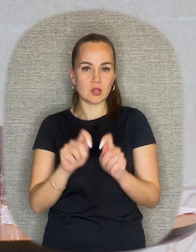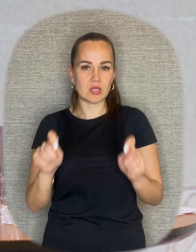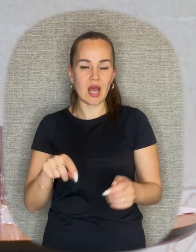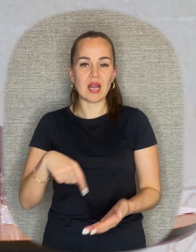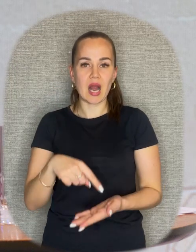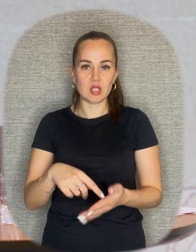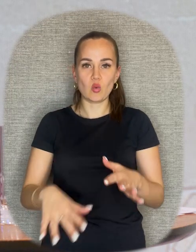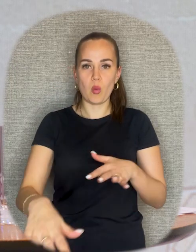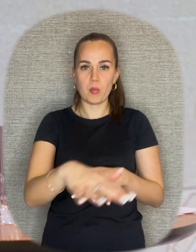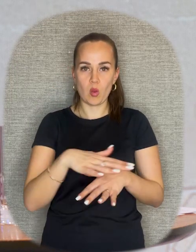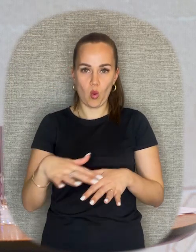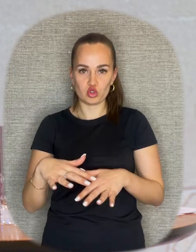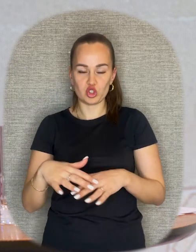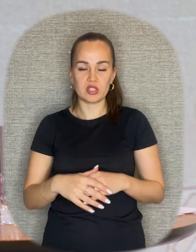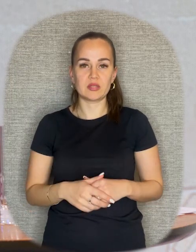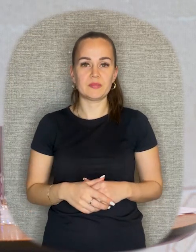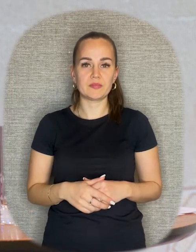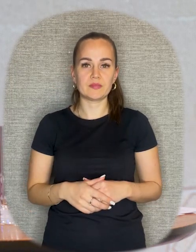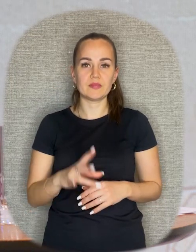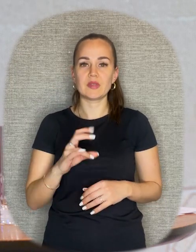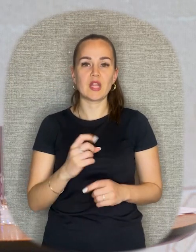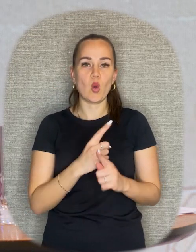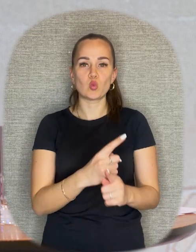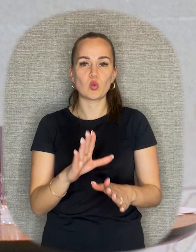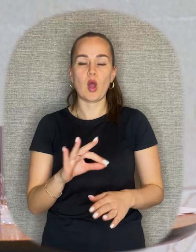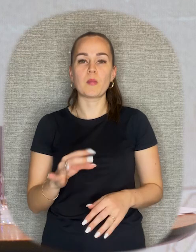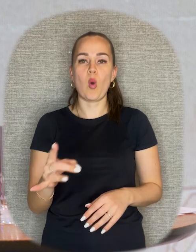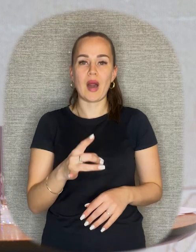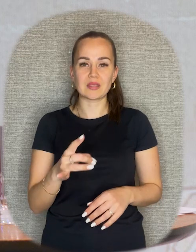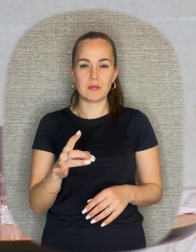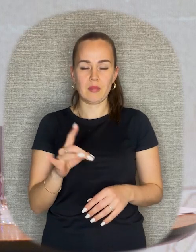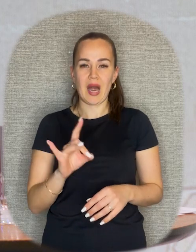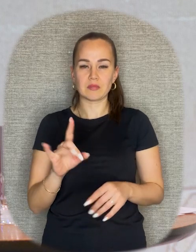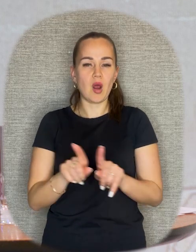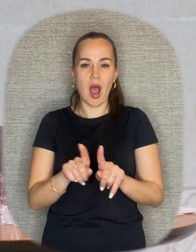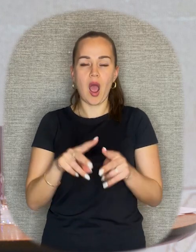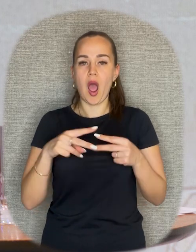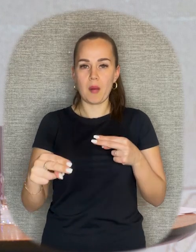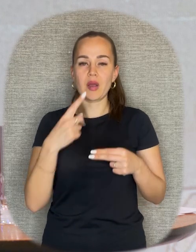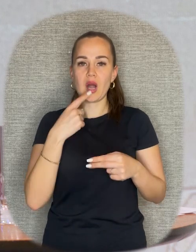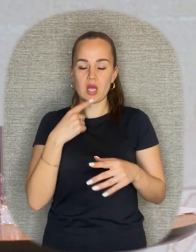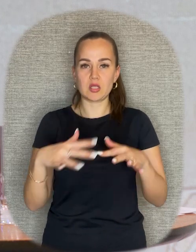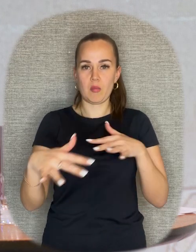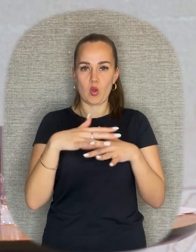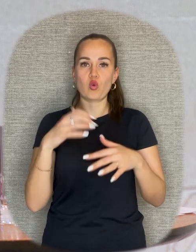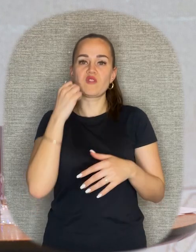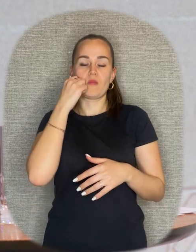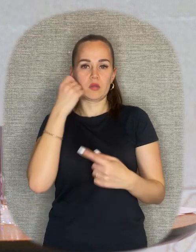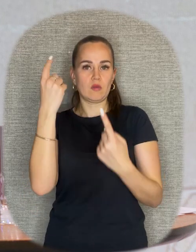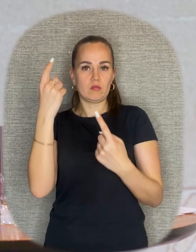которую мы видим с вами и сейчас это был замысел создания городской пло